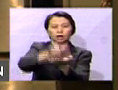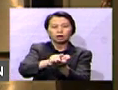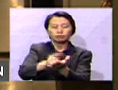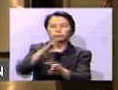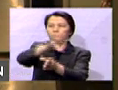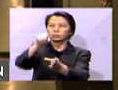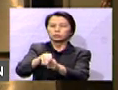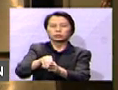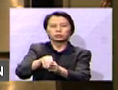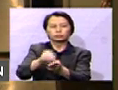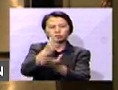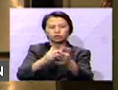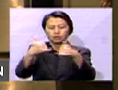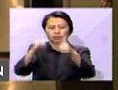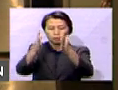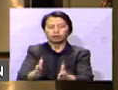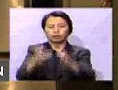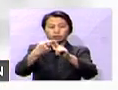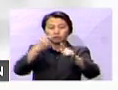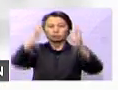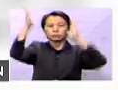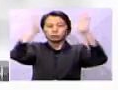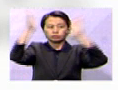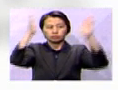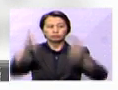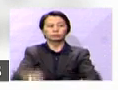melibatkan beberapa atlet negara.